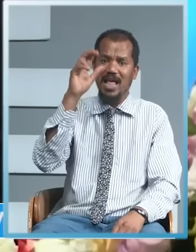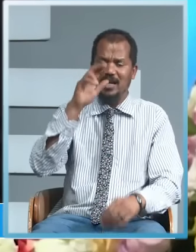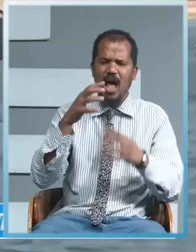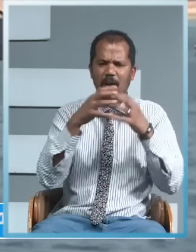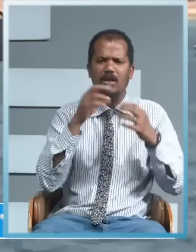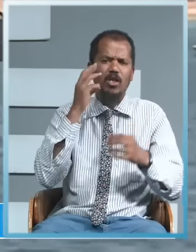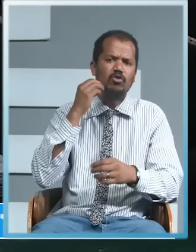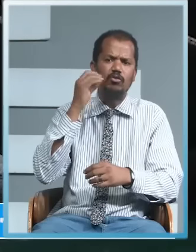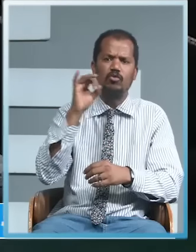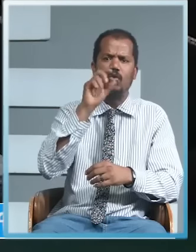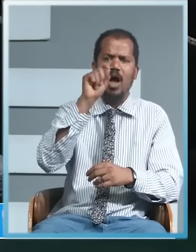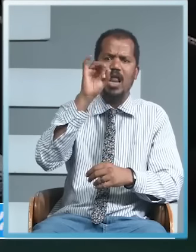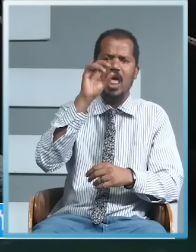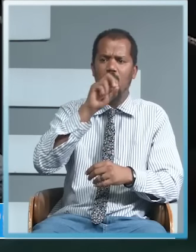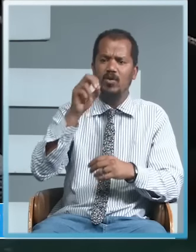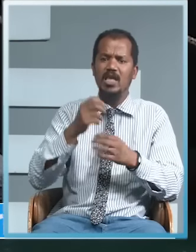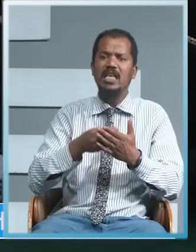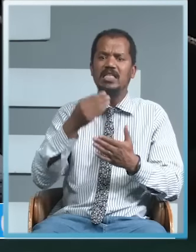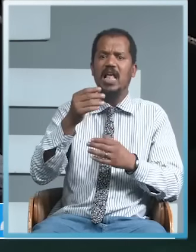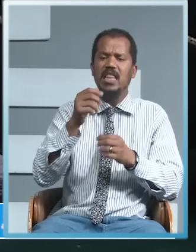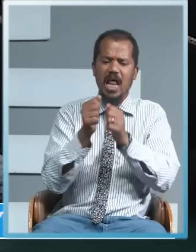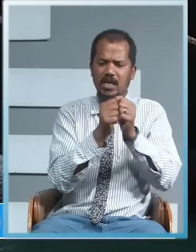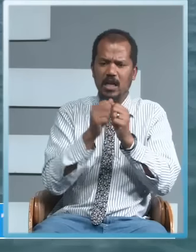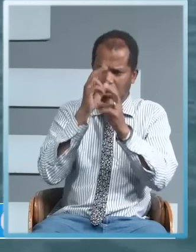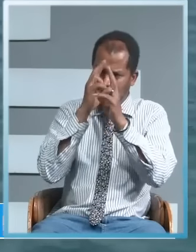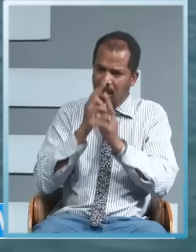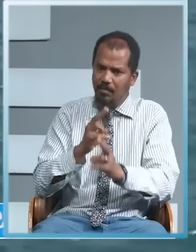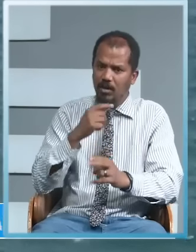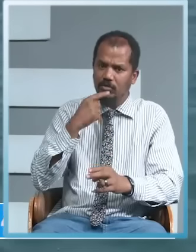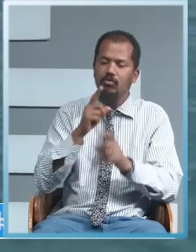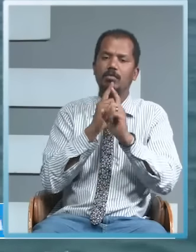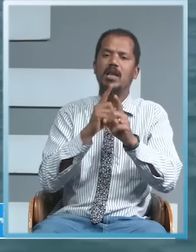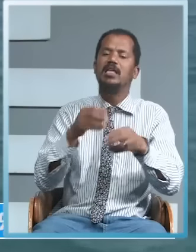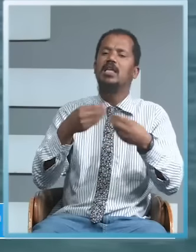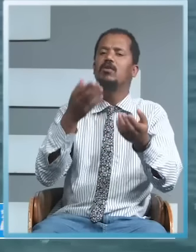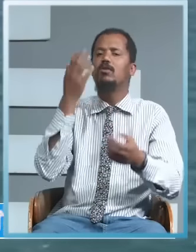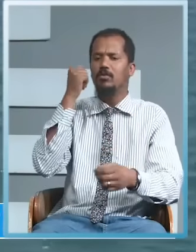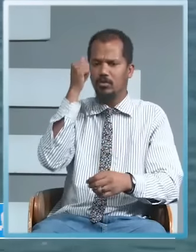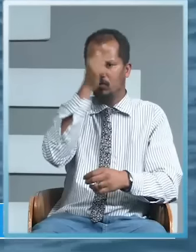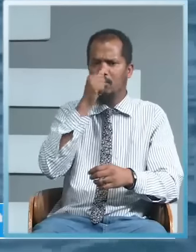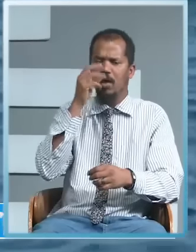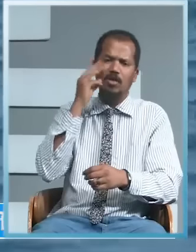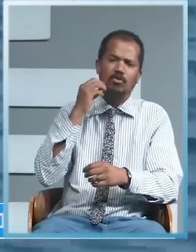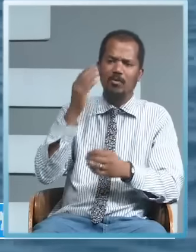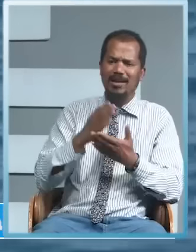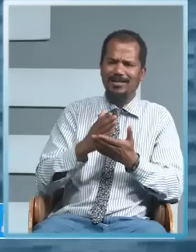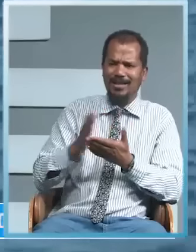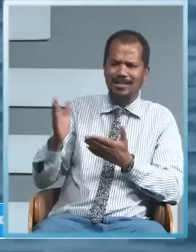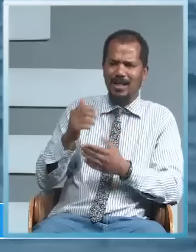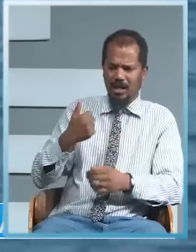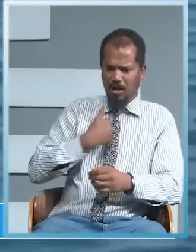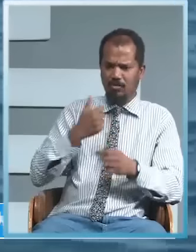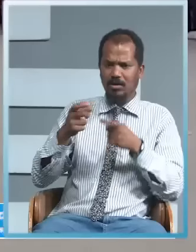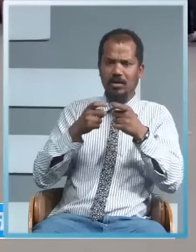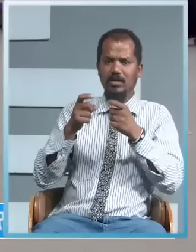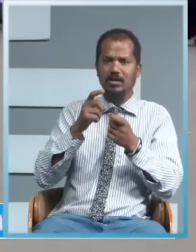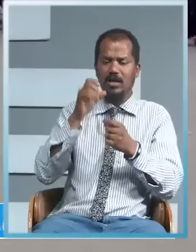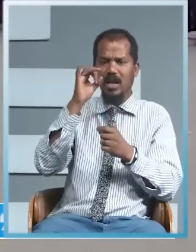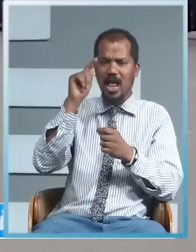አሜሪካ የሶማሊያን ሉዓላዊነትና የግዛት አንድነት ታከብራለች ሲሉ ምላሽ ሰጥተው ነበር። ኢትዮጵያ ከሶማሌ ተገንጥላ ራስ ገዝ